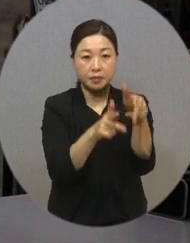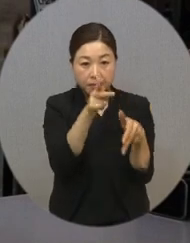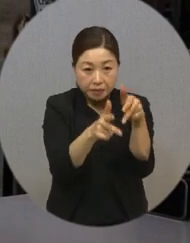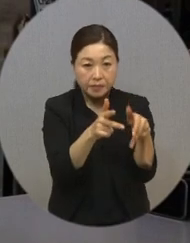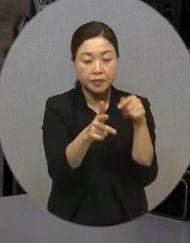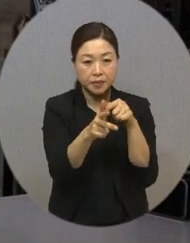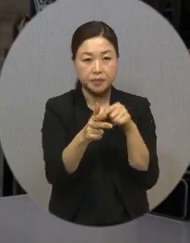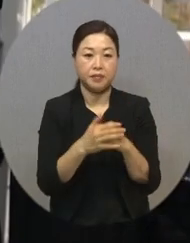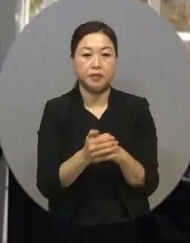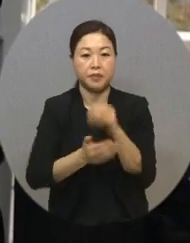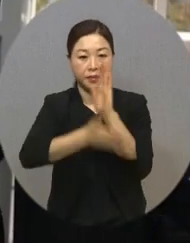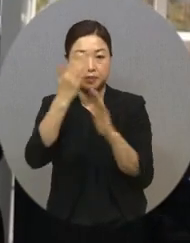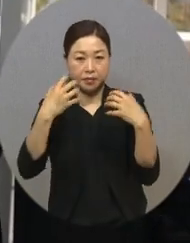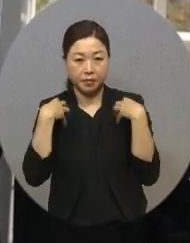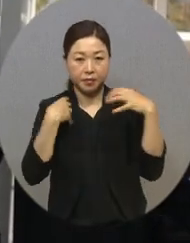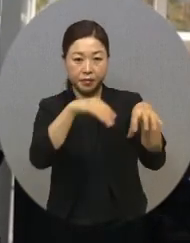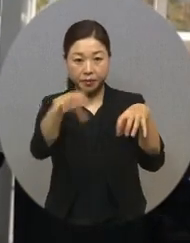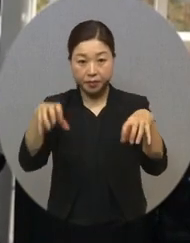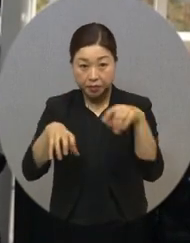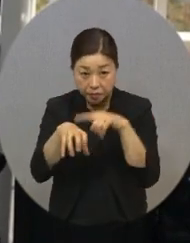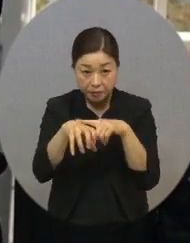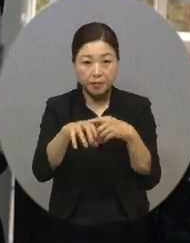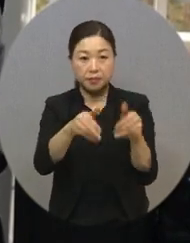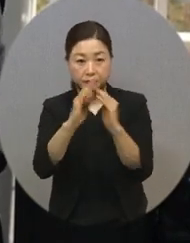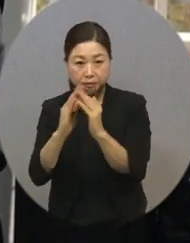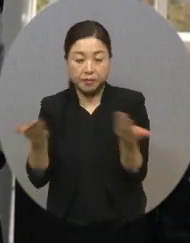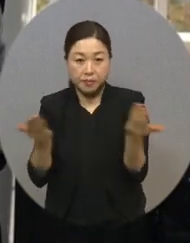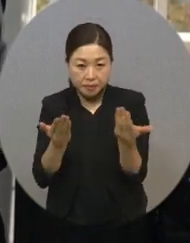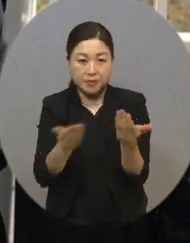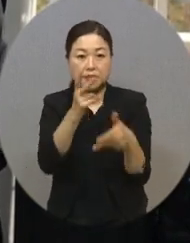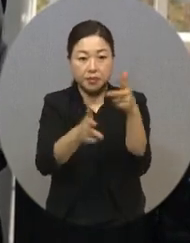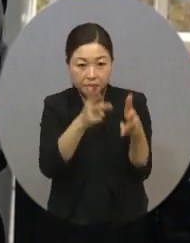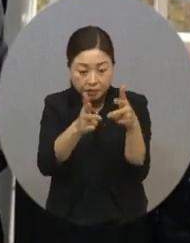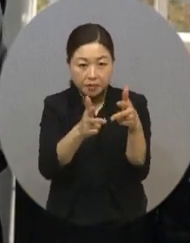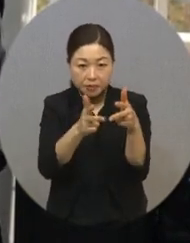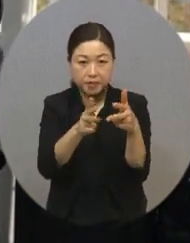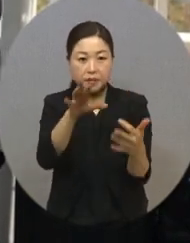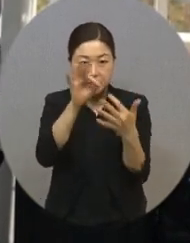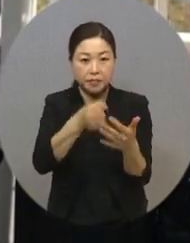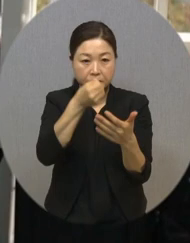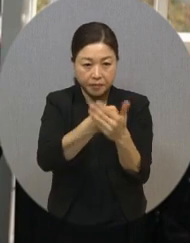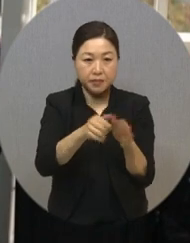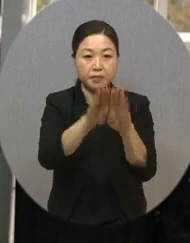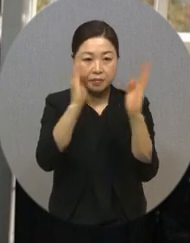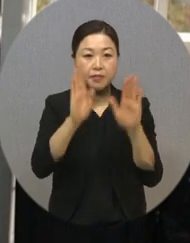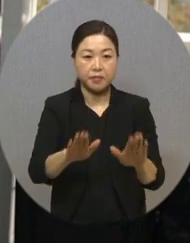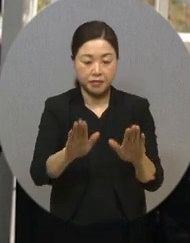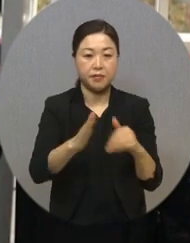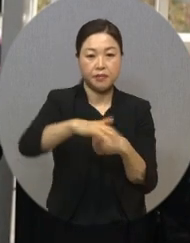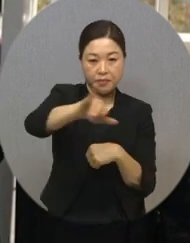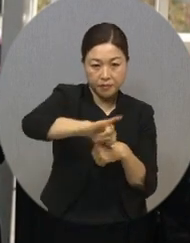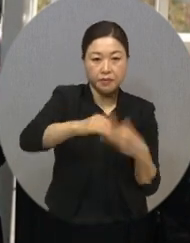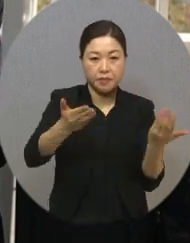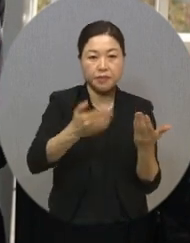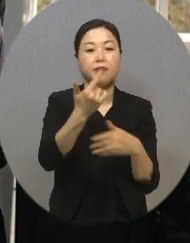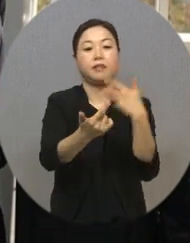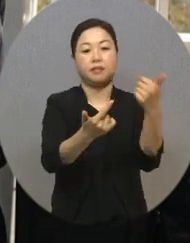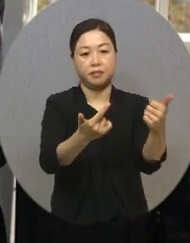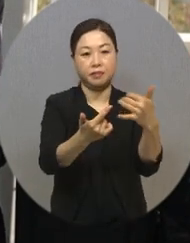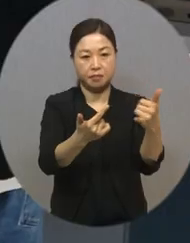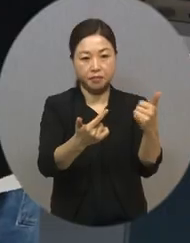활용 중증장애인 창업형 일자리 사업에 선정돼 문을 열었으며 현재 6명의 바리스타가 교대로 일하고